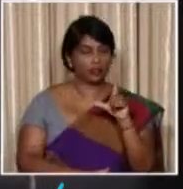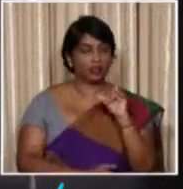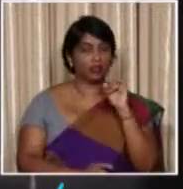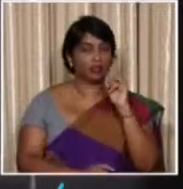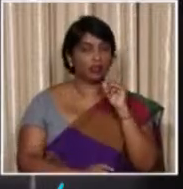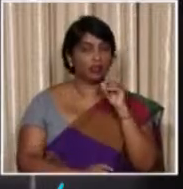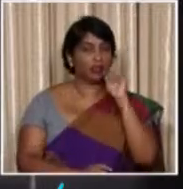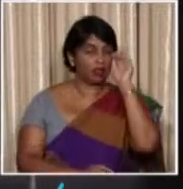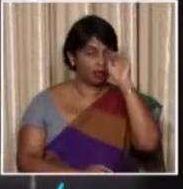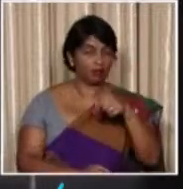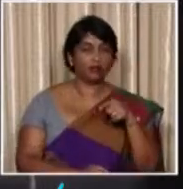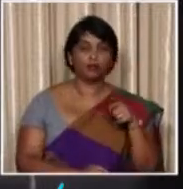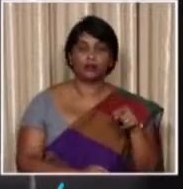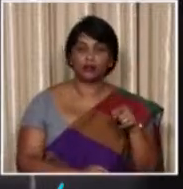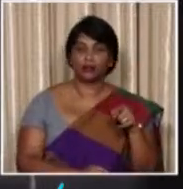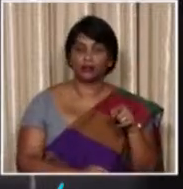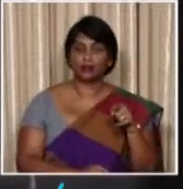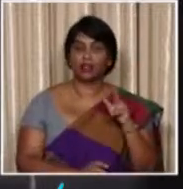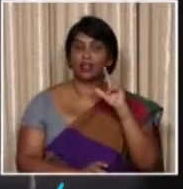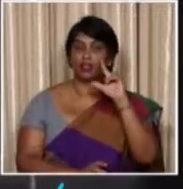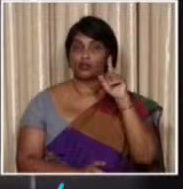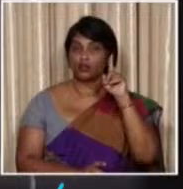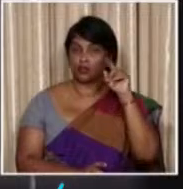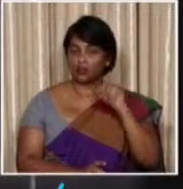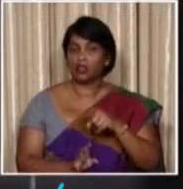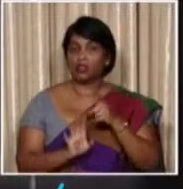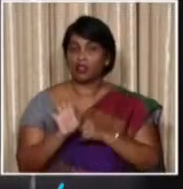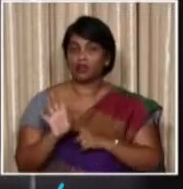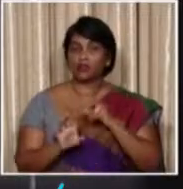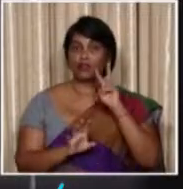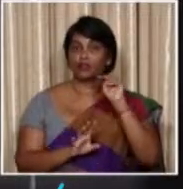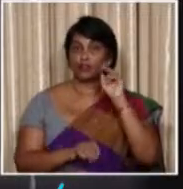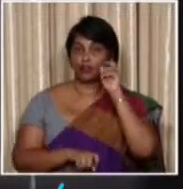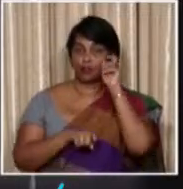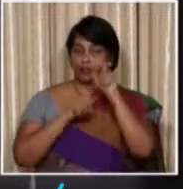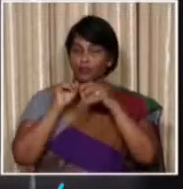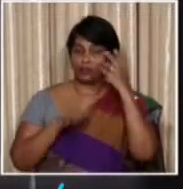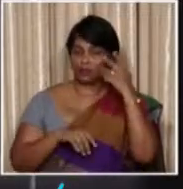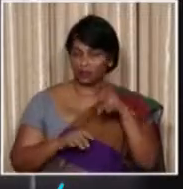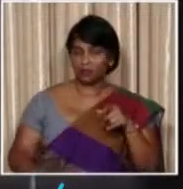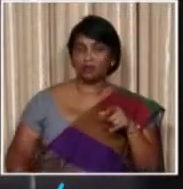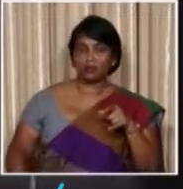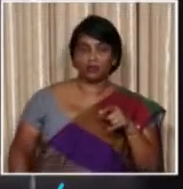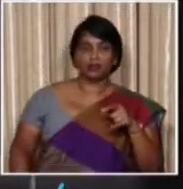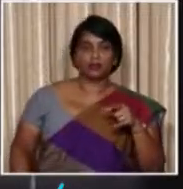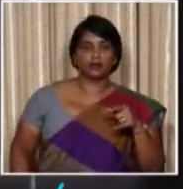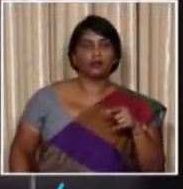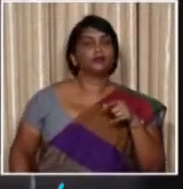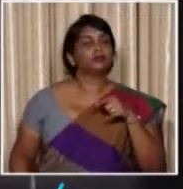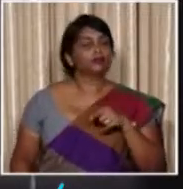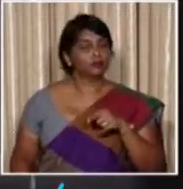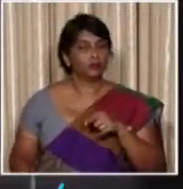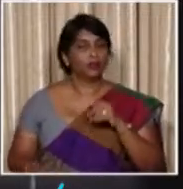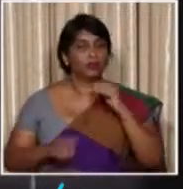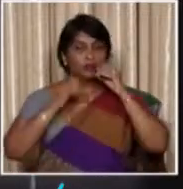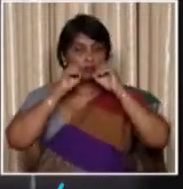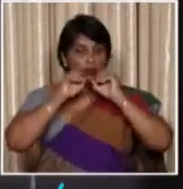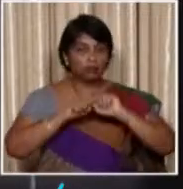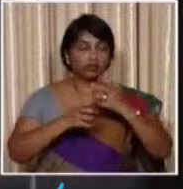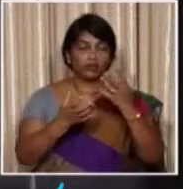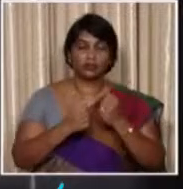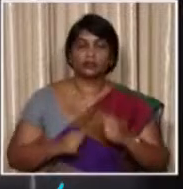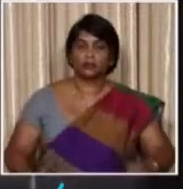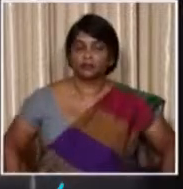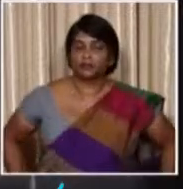varshe ali gahanaya 81000 varshayakata 120k miya yanawa Tanzania e kiyanne me addala ganna kenna poaching